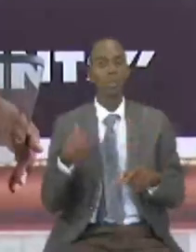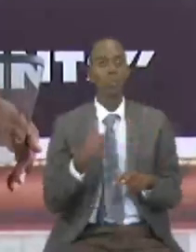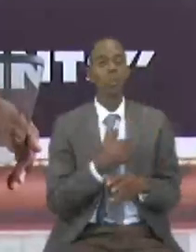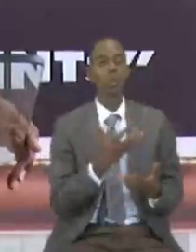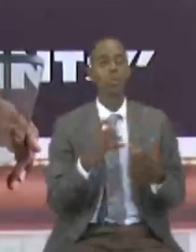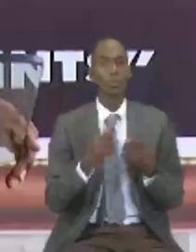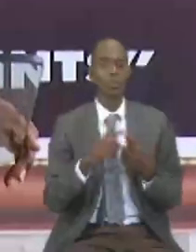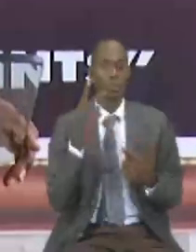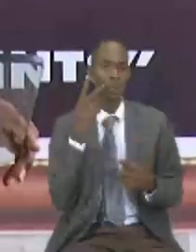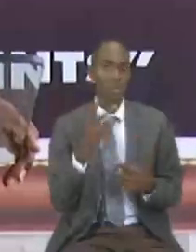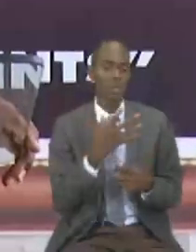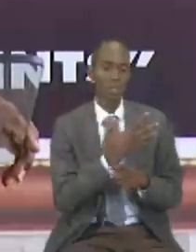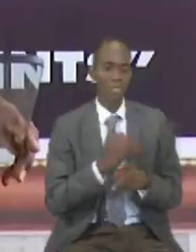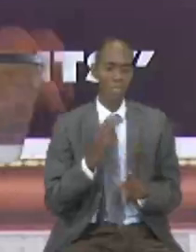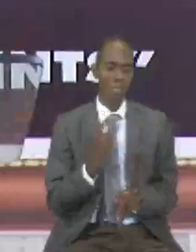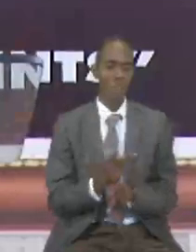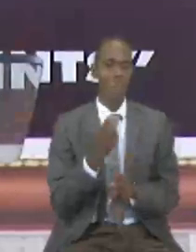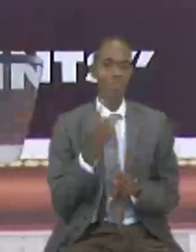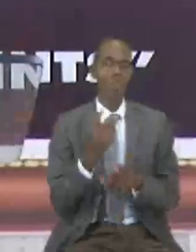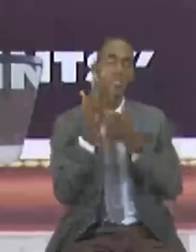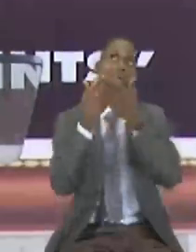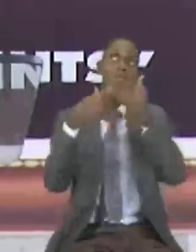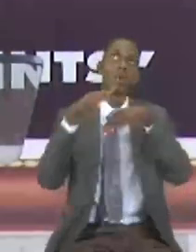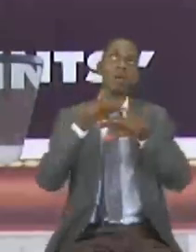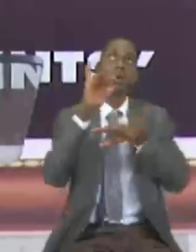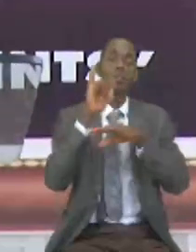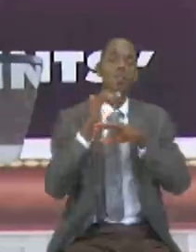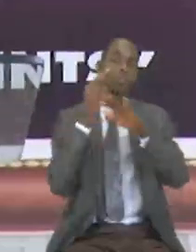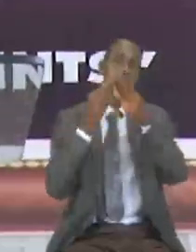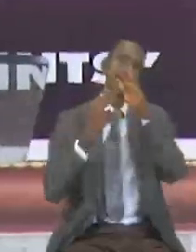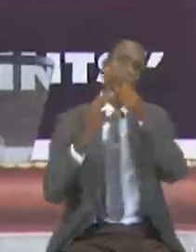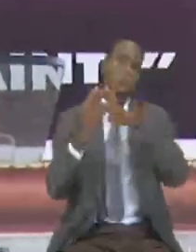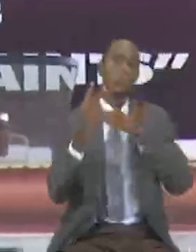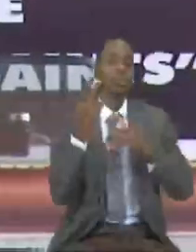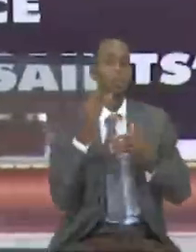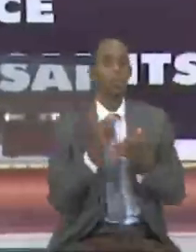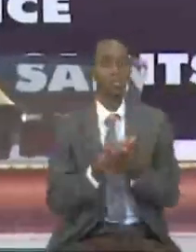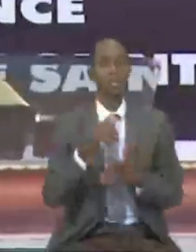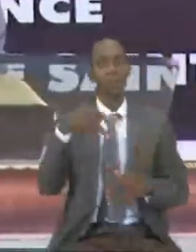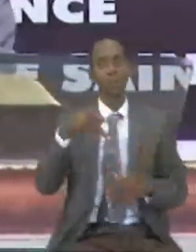et retenir la vision céleste. L'apôtre Paul a dit